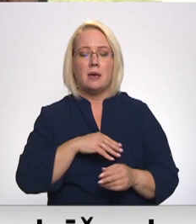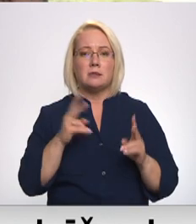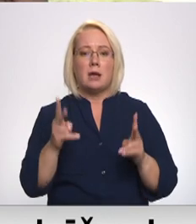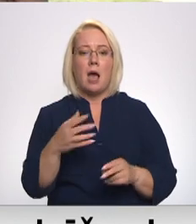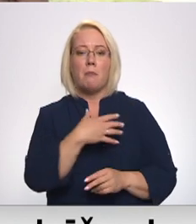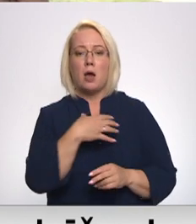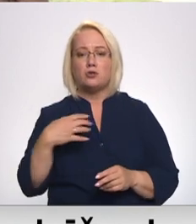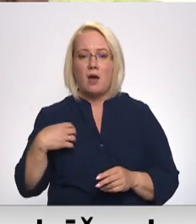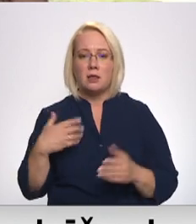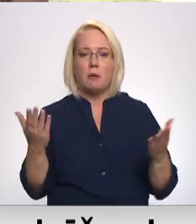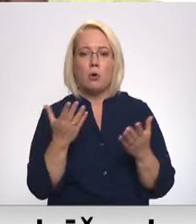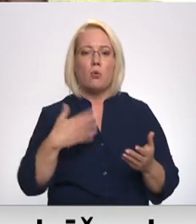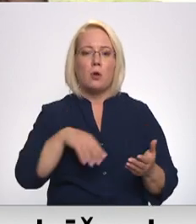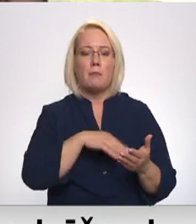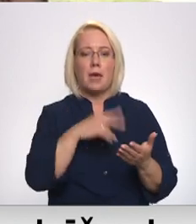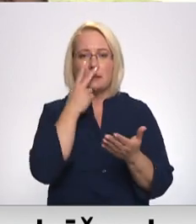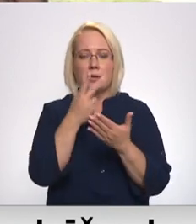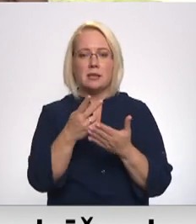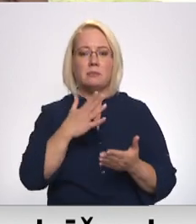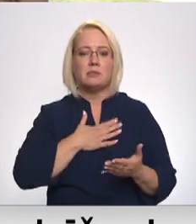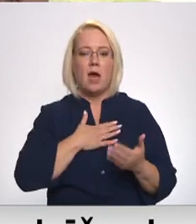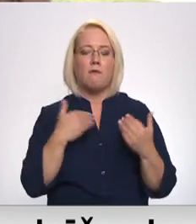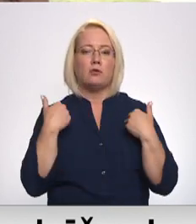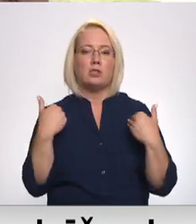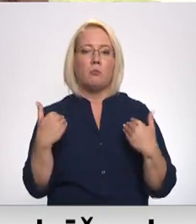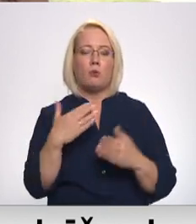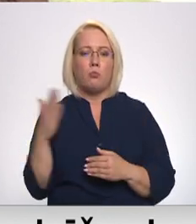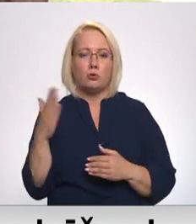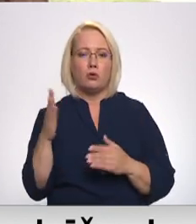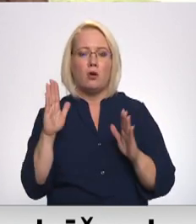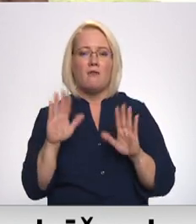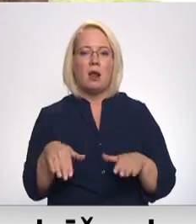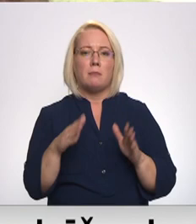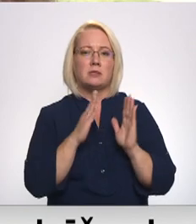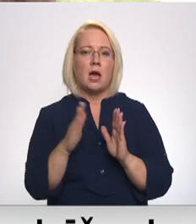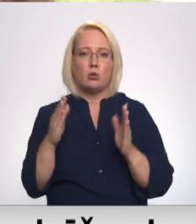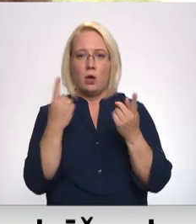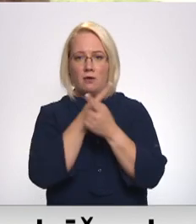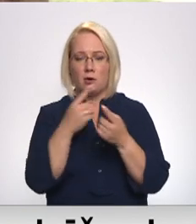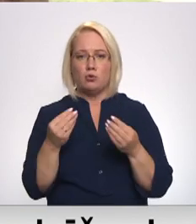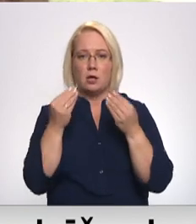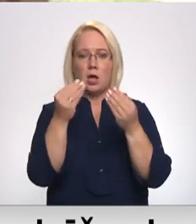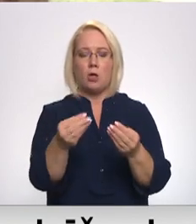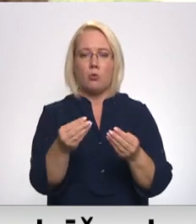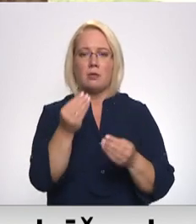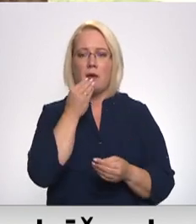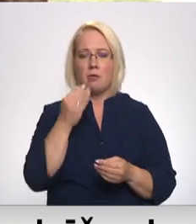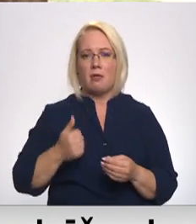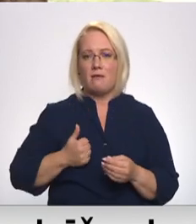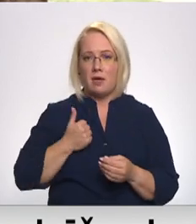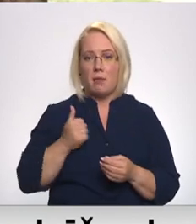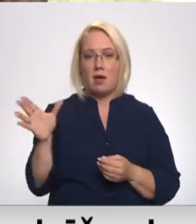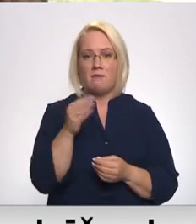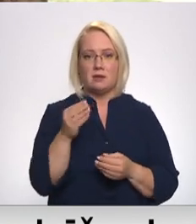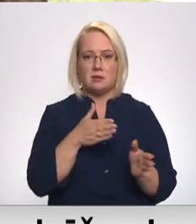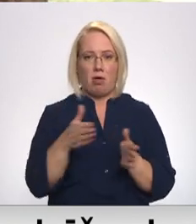pašvaldība, kur mēs redzam to savu stipro pusi, kur mēs varam sagatavot informāciju un iedot jau ēdinātājiem, ka viņam viss ir